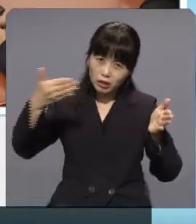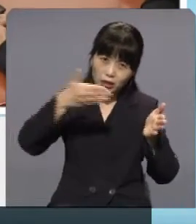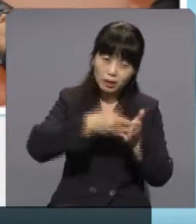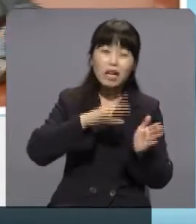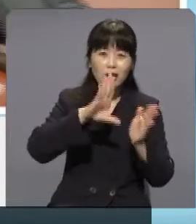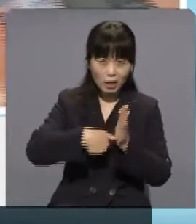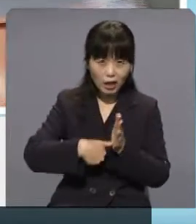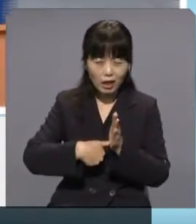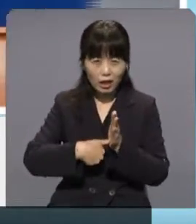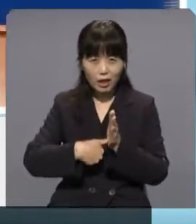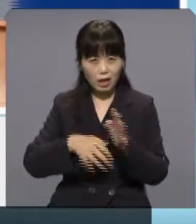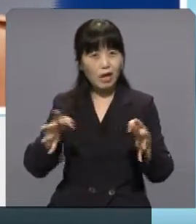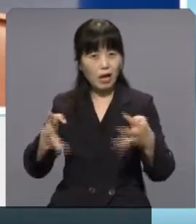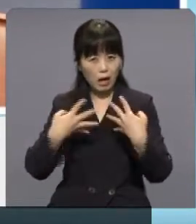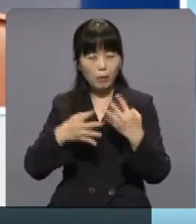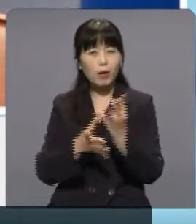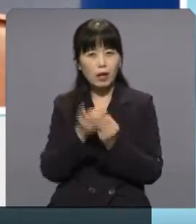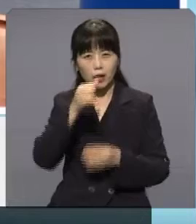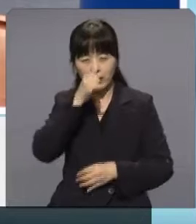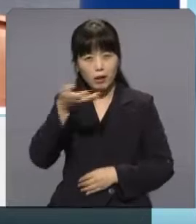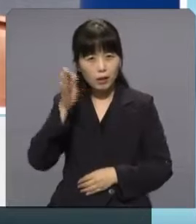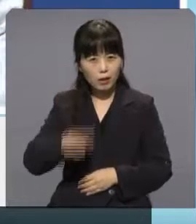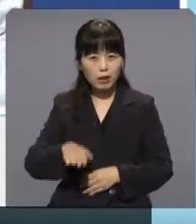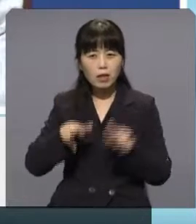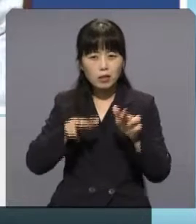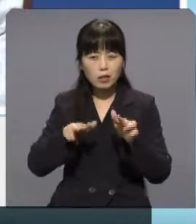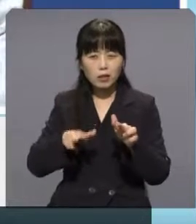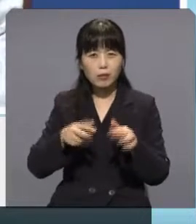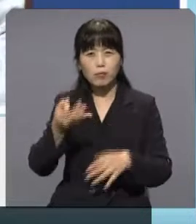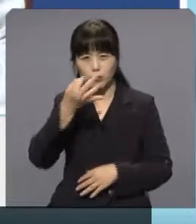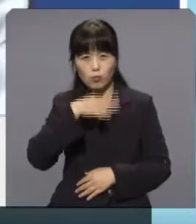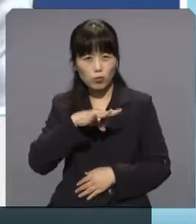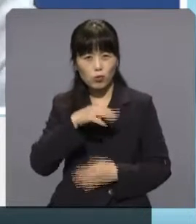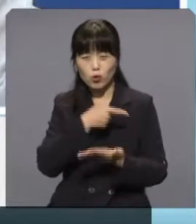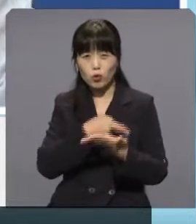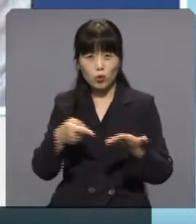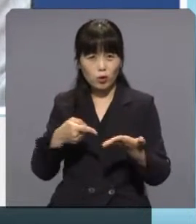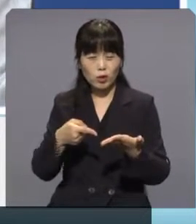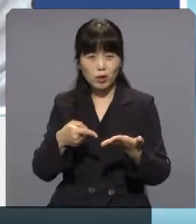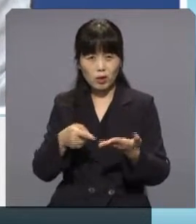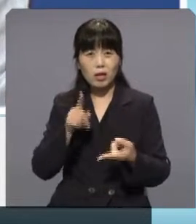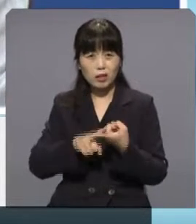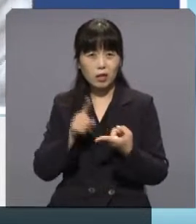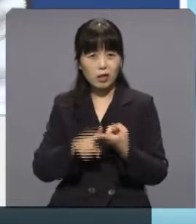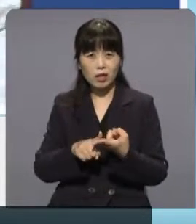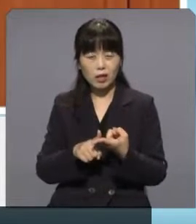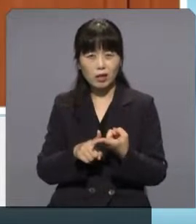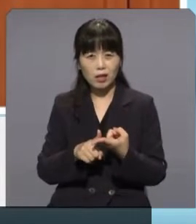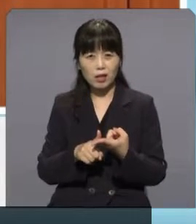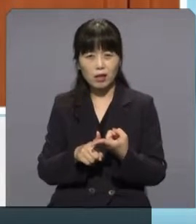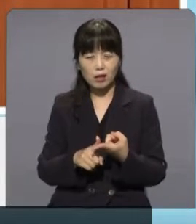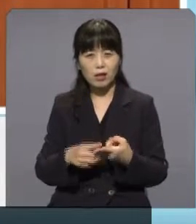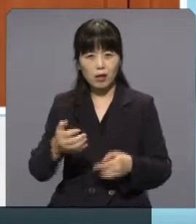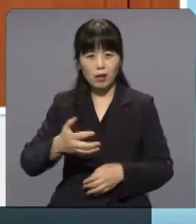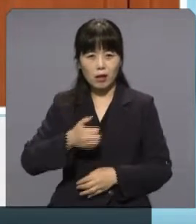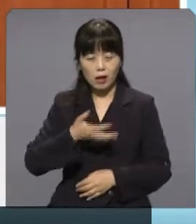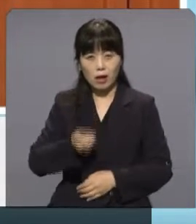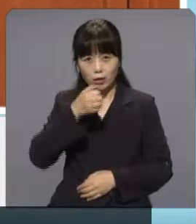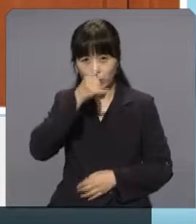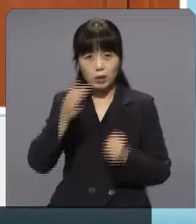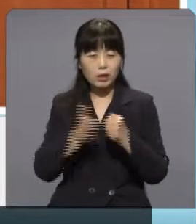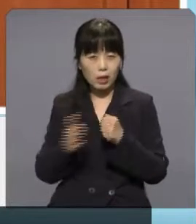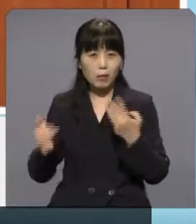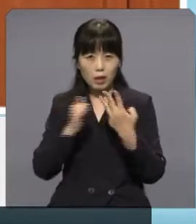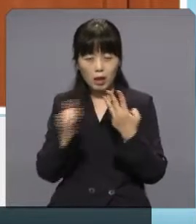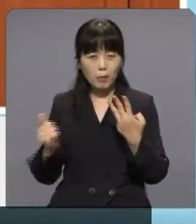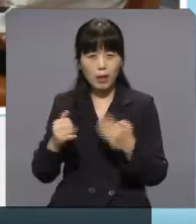하지 지금 당장 단일화를 해서 본인한테 불리한 상황이 오는 것을 그런 리스크를 안고서 단일화할 가능성이 낮기 때문에 지금의 세 명의